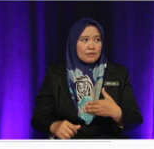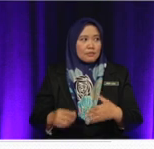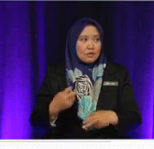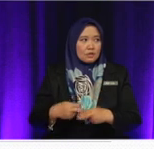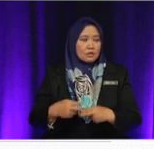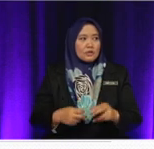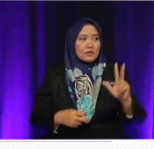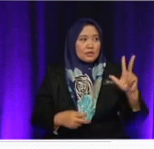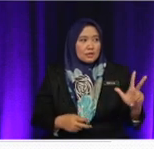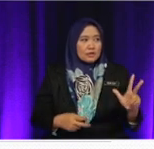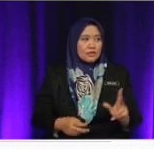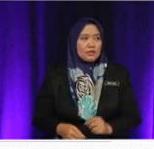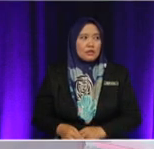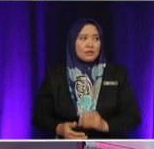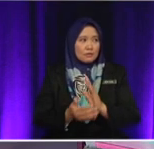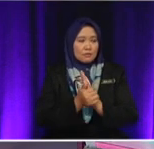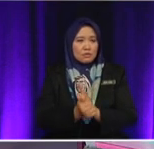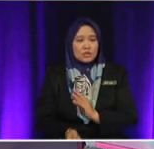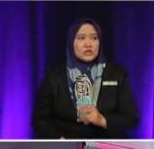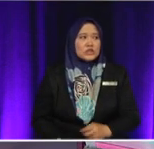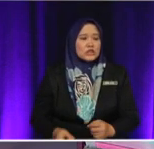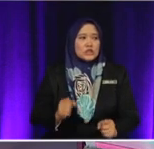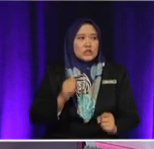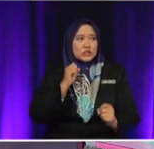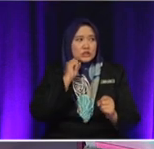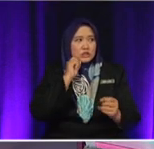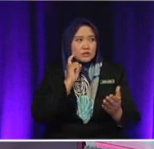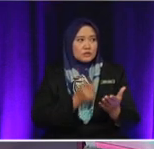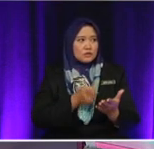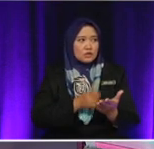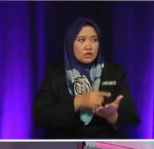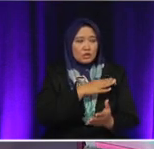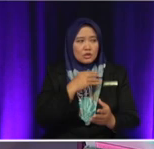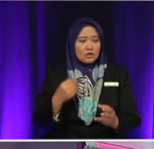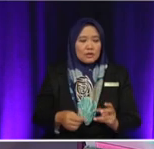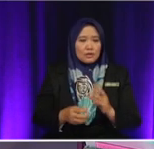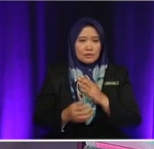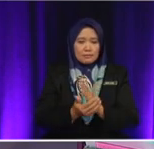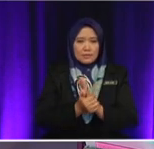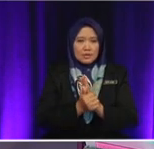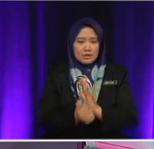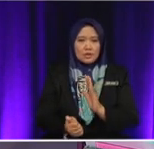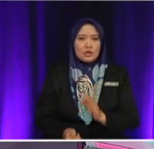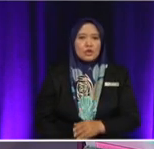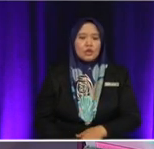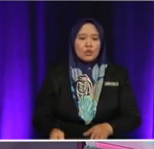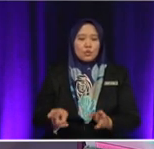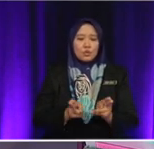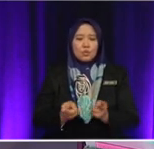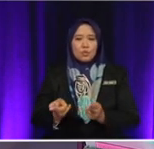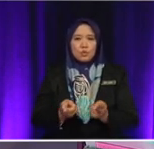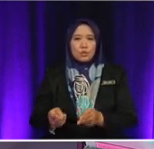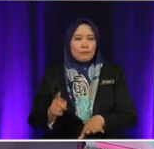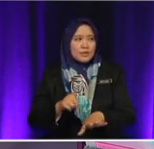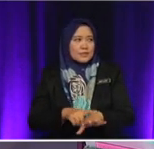kemahiran mengurus masa. Dan yang kedua adalah kemahiran asas keusahawanan hubungan manusia. Ada lima perkara.